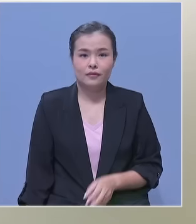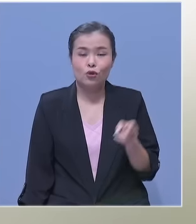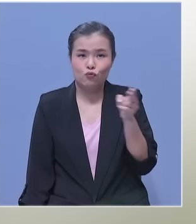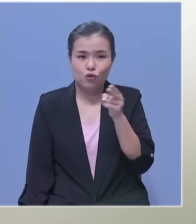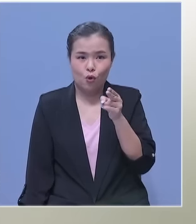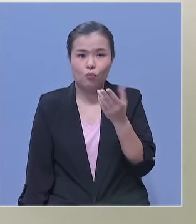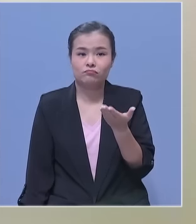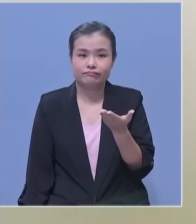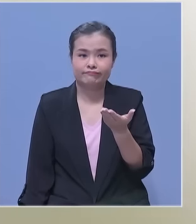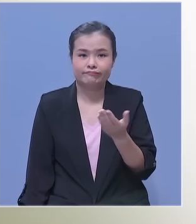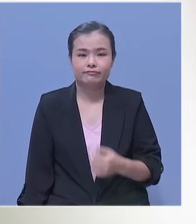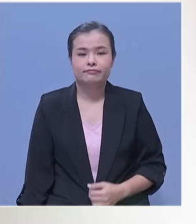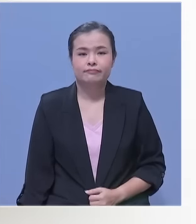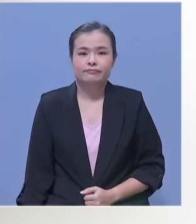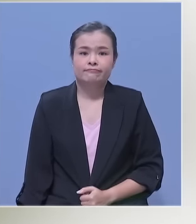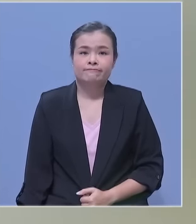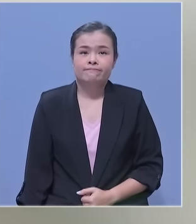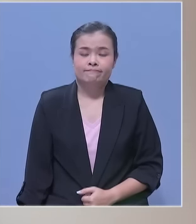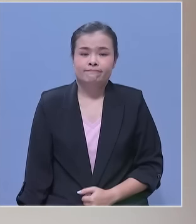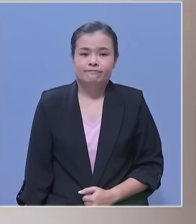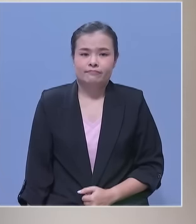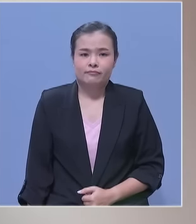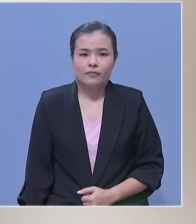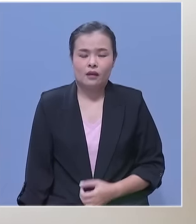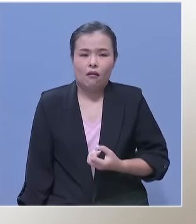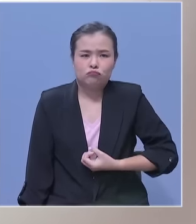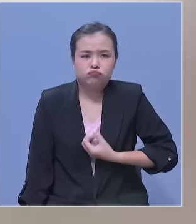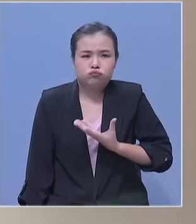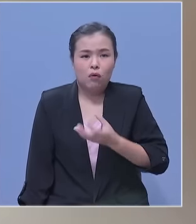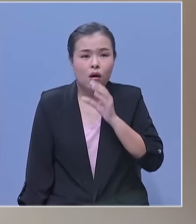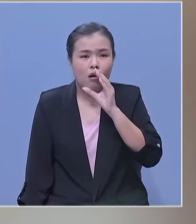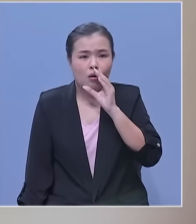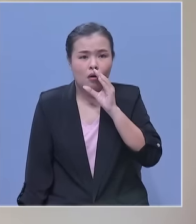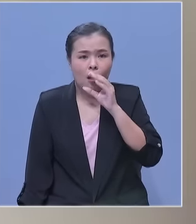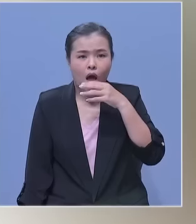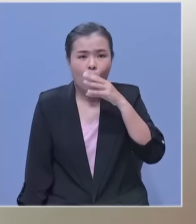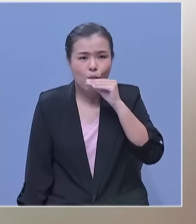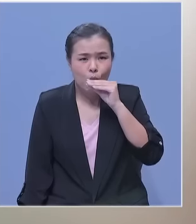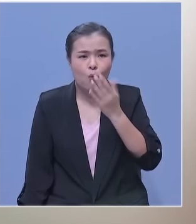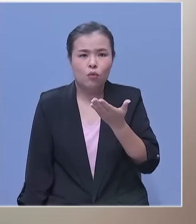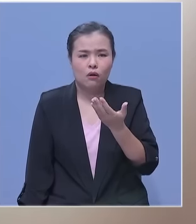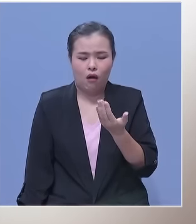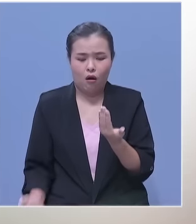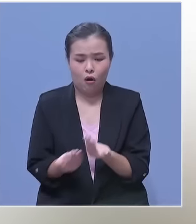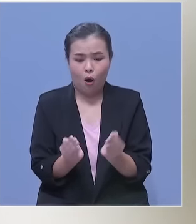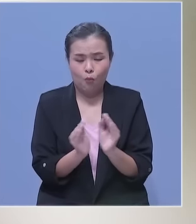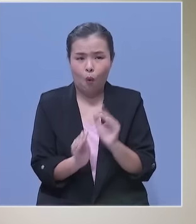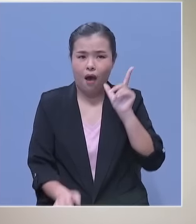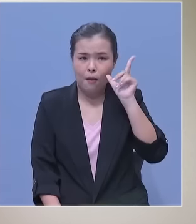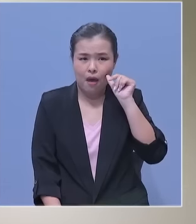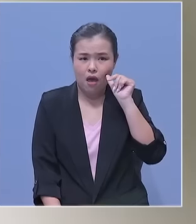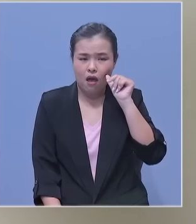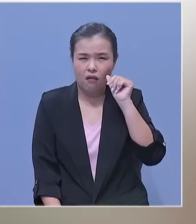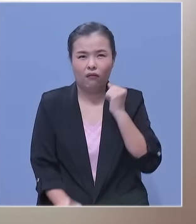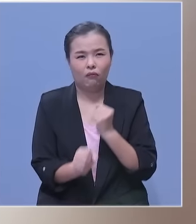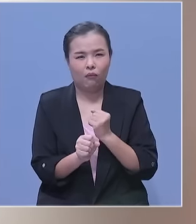อ เขาก็พยายามที่จะสะท้อนให้ฟังอะนะว่าไปกับครอบครัวแท้ๆ แต่สุดท้ายเนี่ยถูก